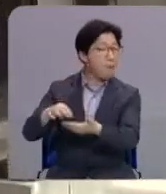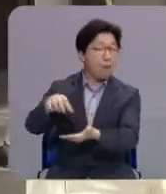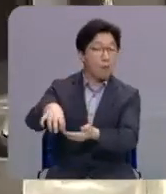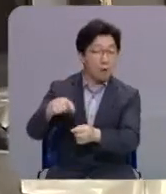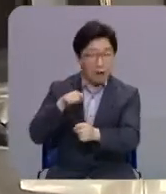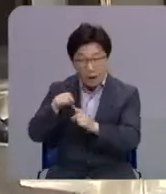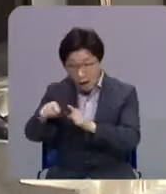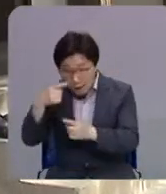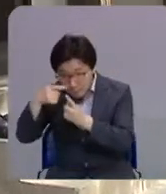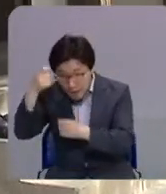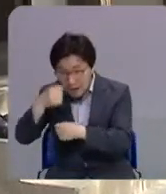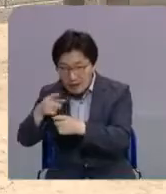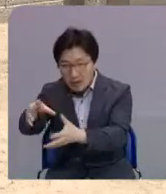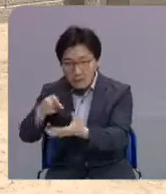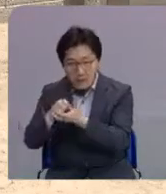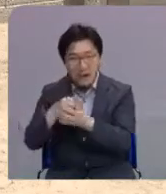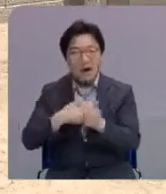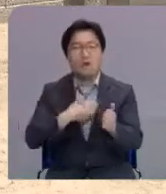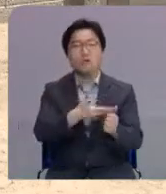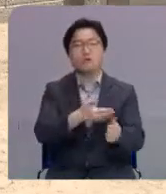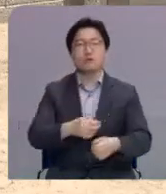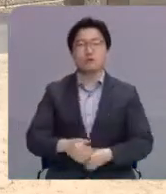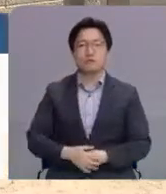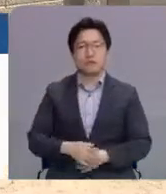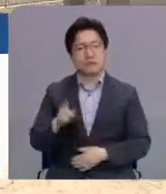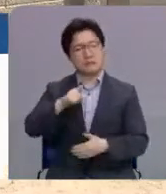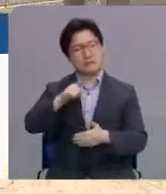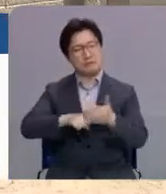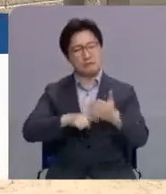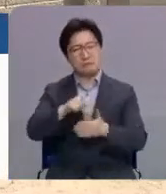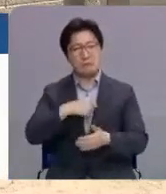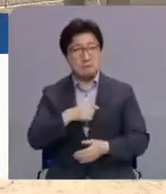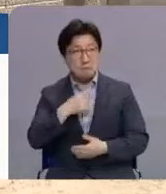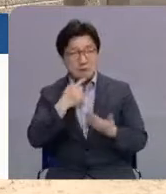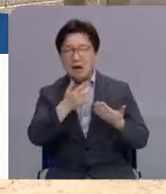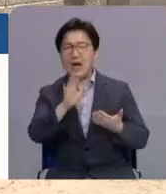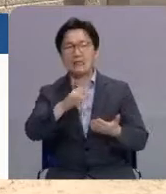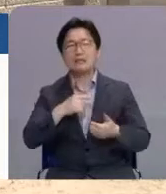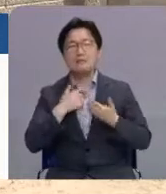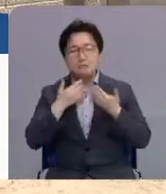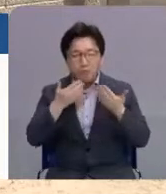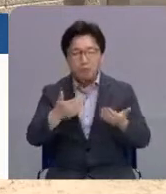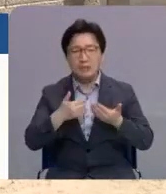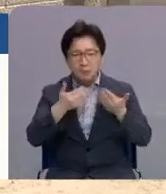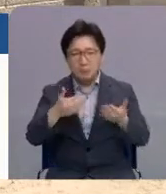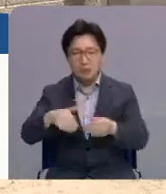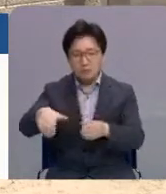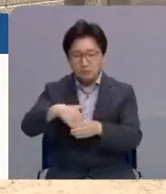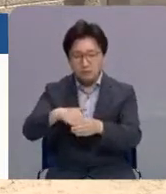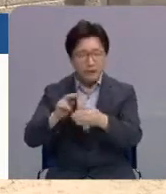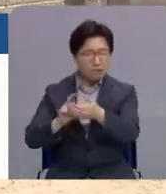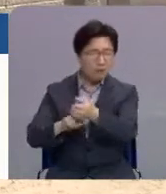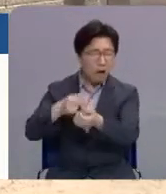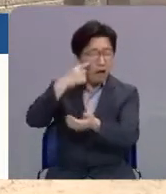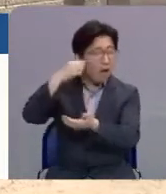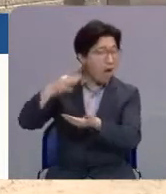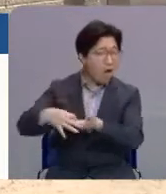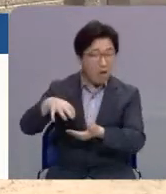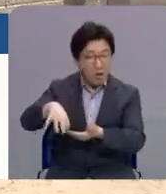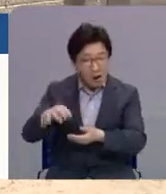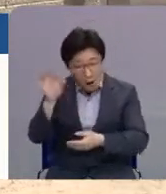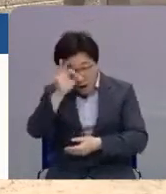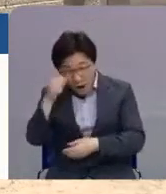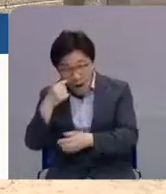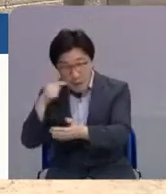관심을 기울이고 있습니다. 대가를 바라지 않고 이렇게 시민들이 직접 참여해서 문화재의 숨은 문화재들을 찾아내고 거기에